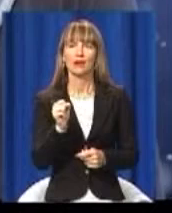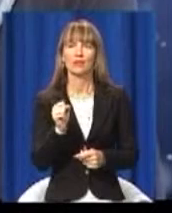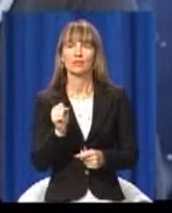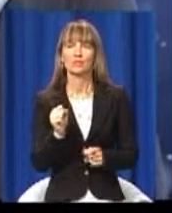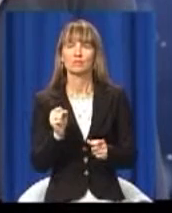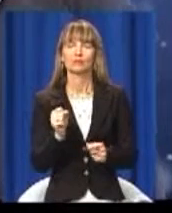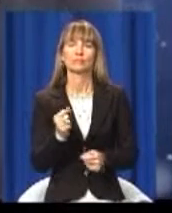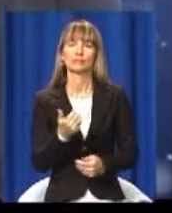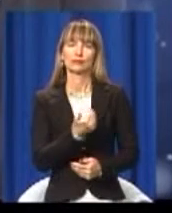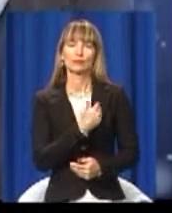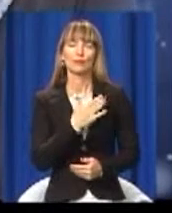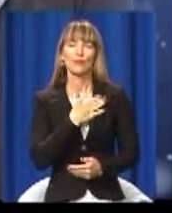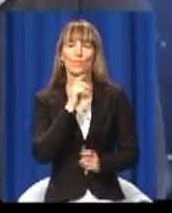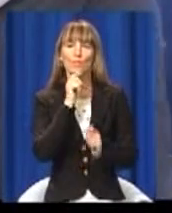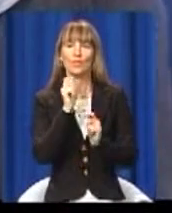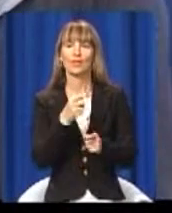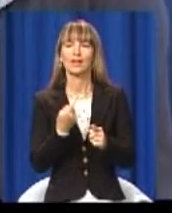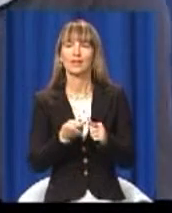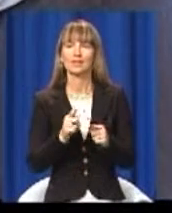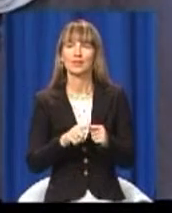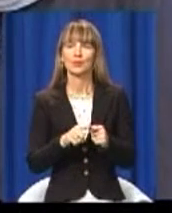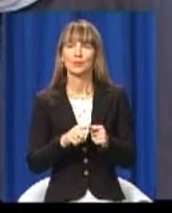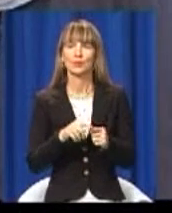Желательный мой подарок – это, как всегда же,